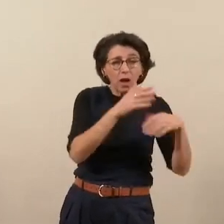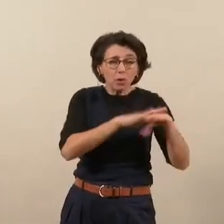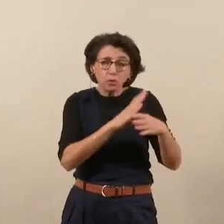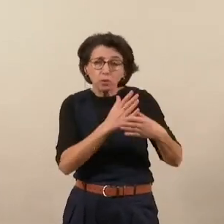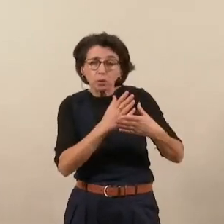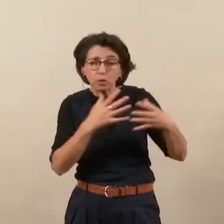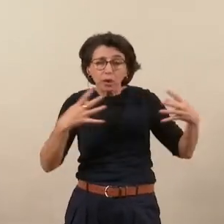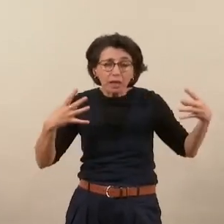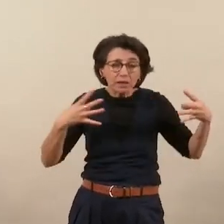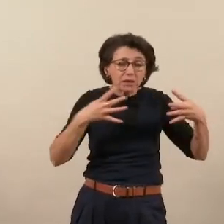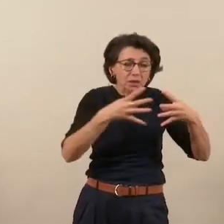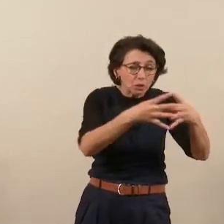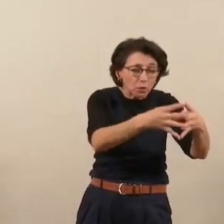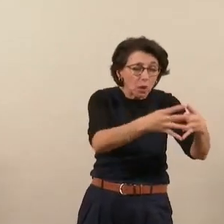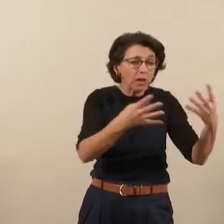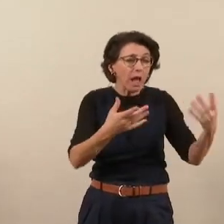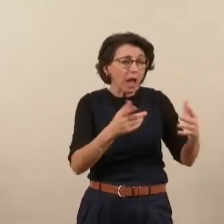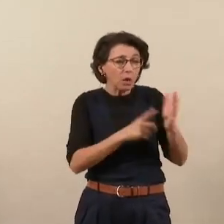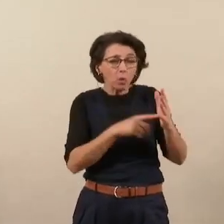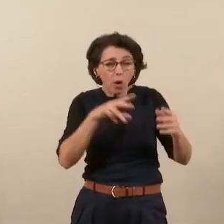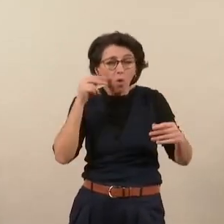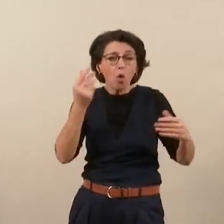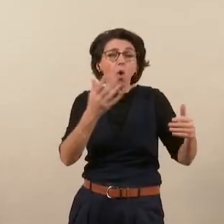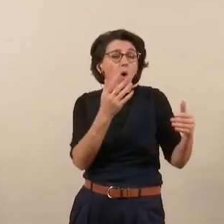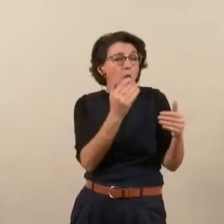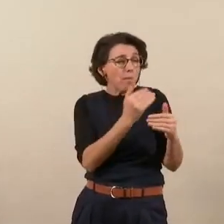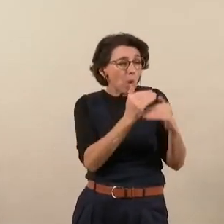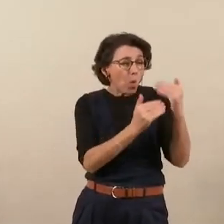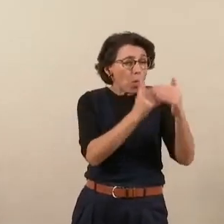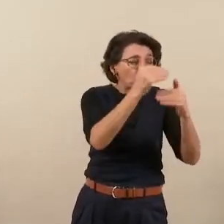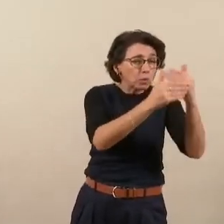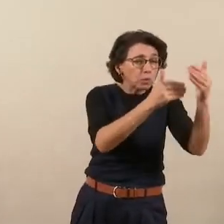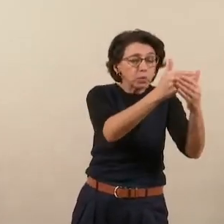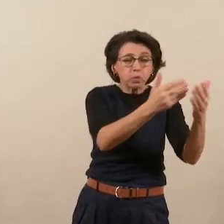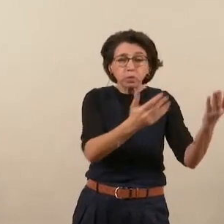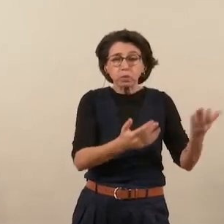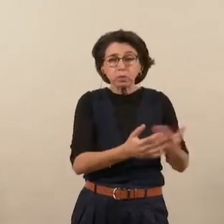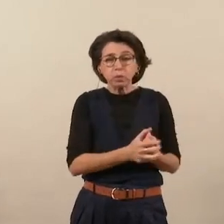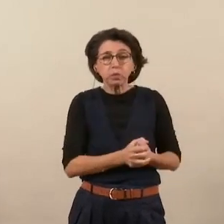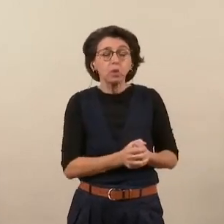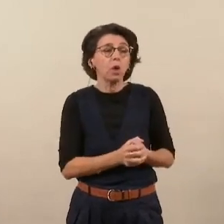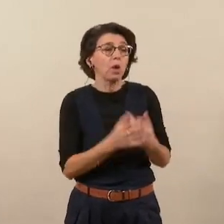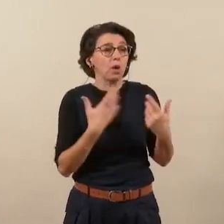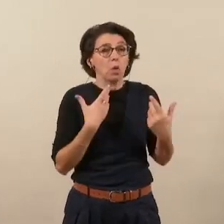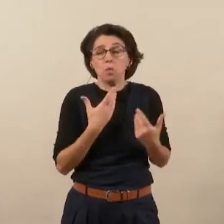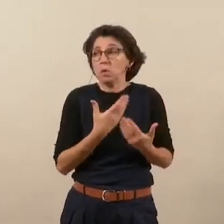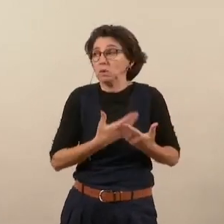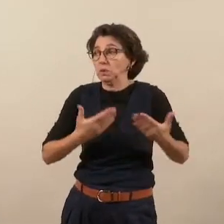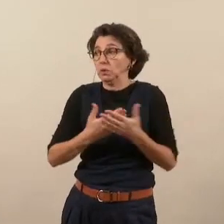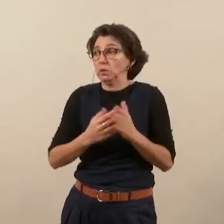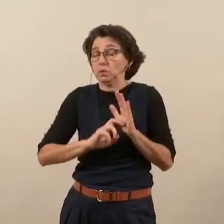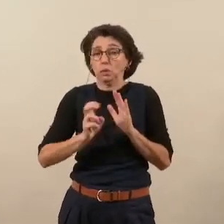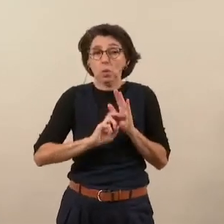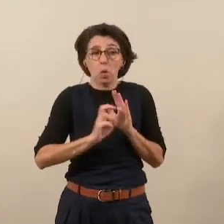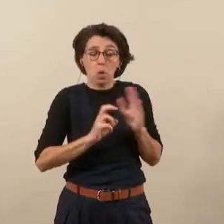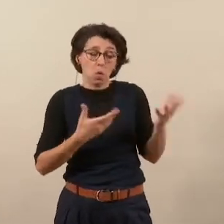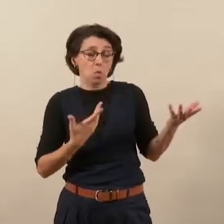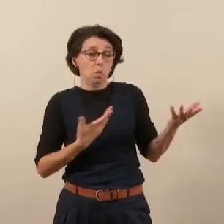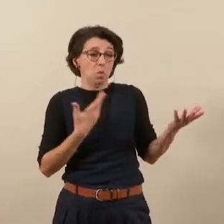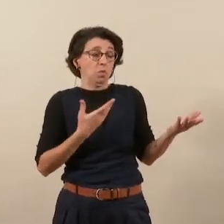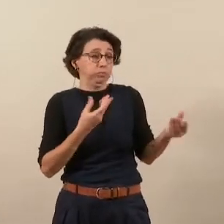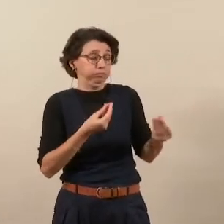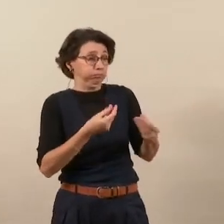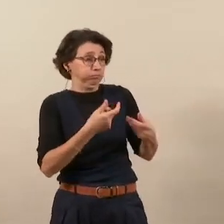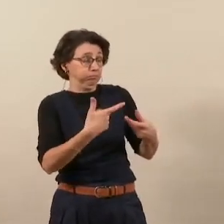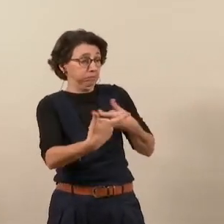l'homme ne nous semble pas particulièrement efficient au vu de la situation de Grenoble. Mais comme vous êtes parti 9 jours pour 2 jours